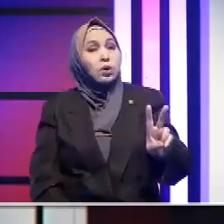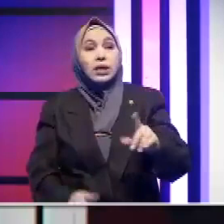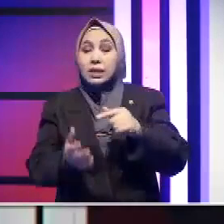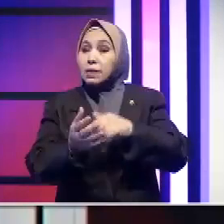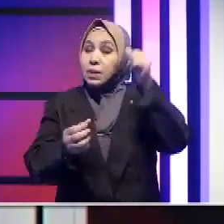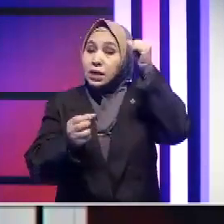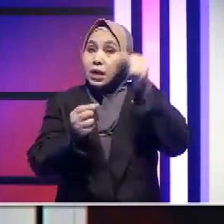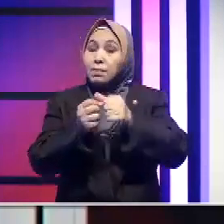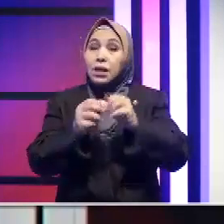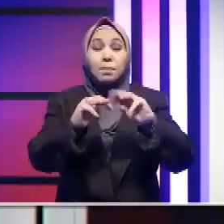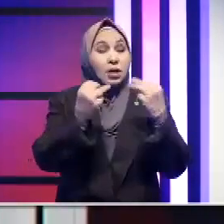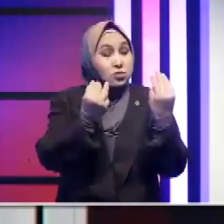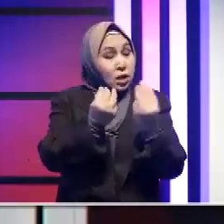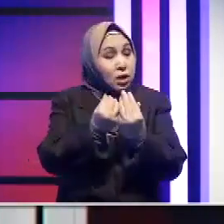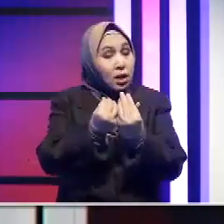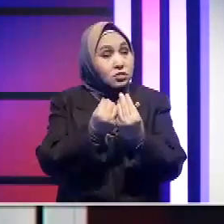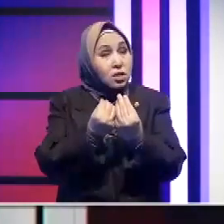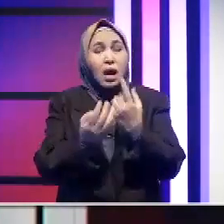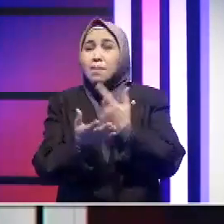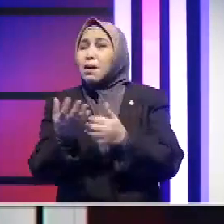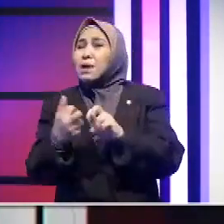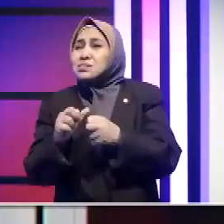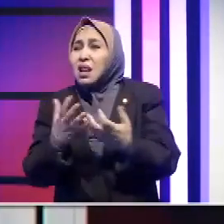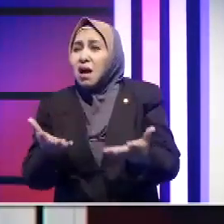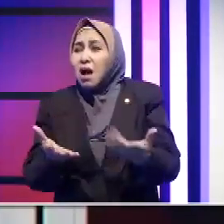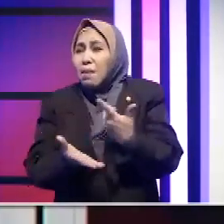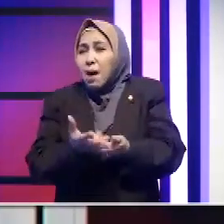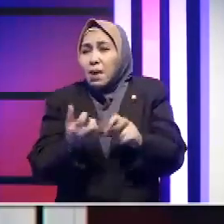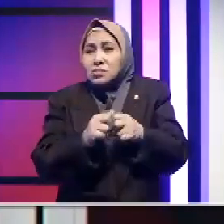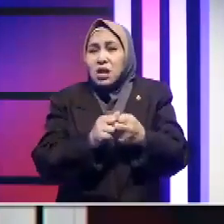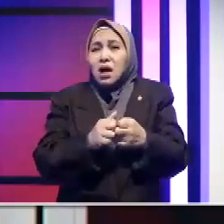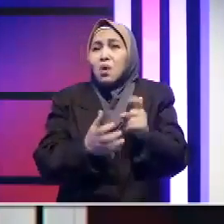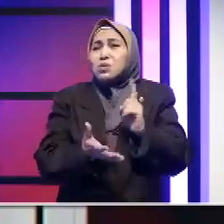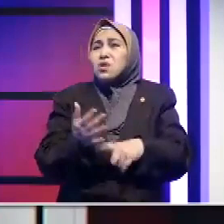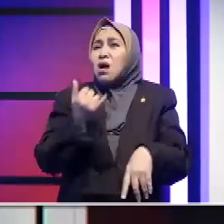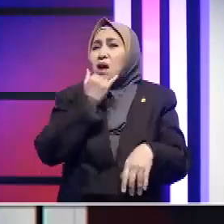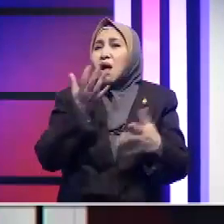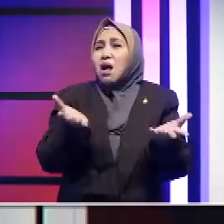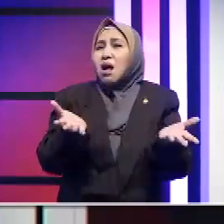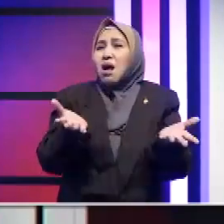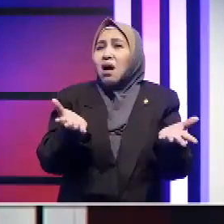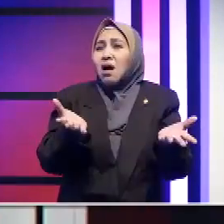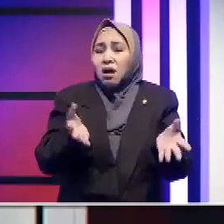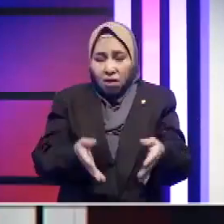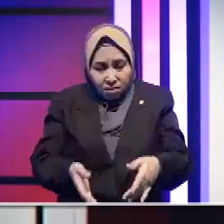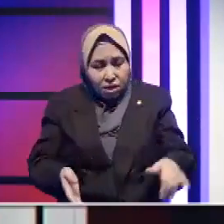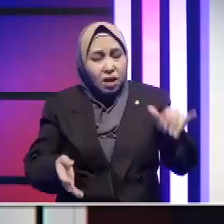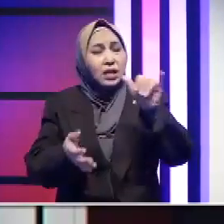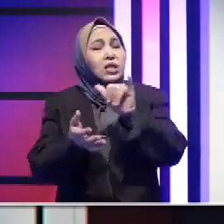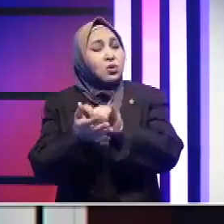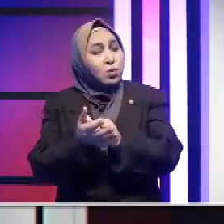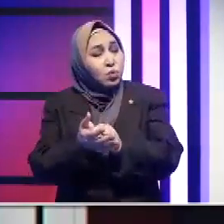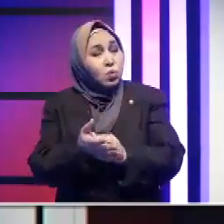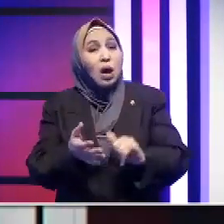mengingatkan kepada kaumnya usahanya Ahmad Apa masalahnya apa masalahnya osram forch Oke Idol hukum Ellen aja yaitu